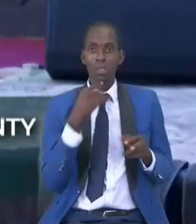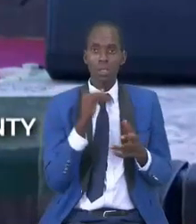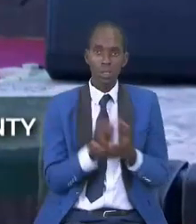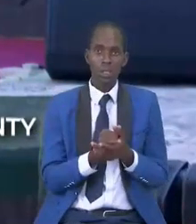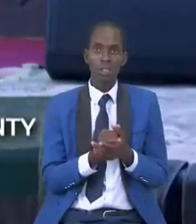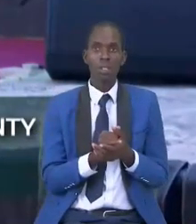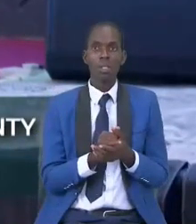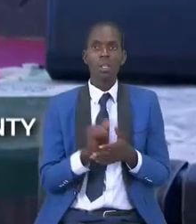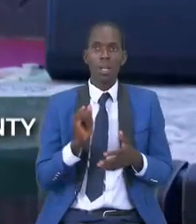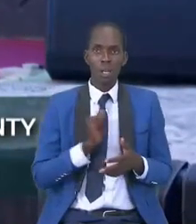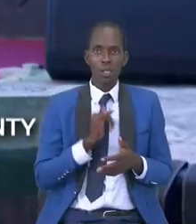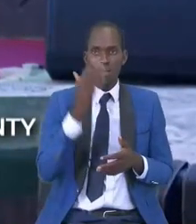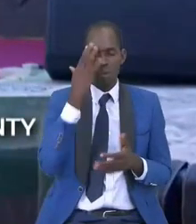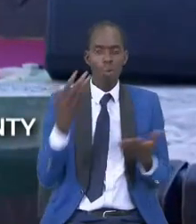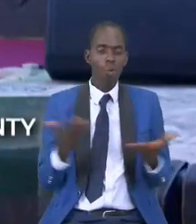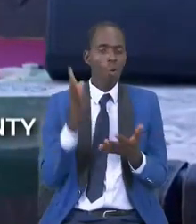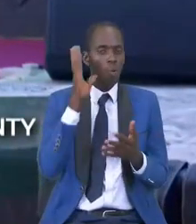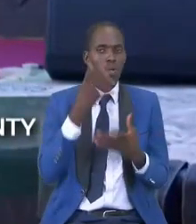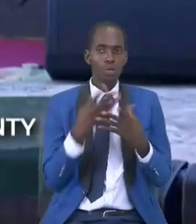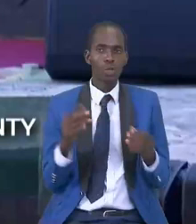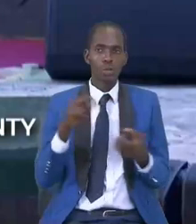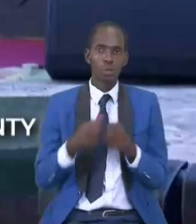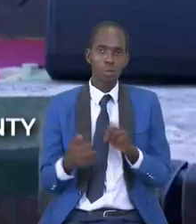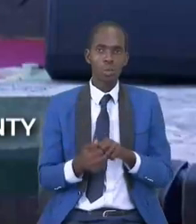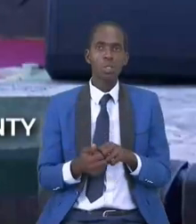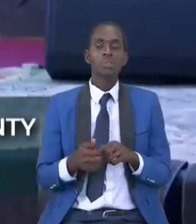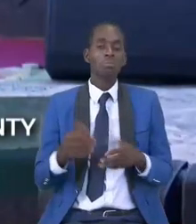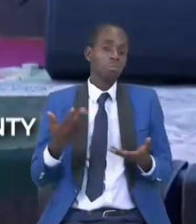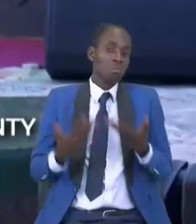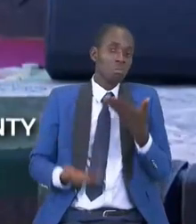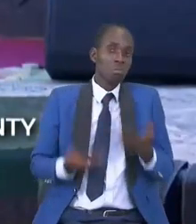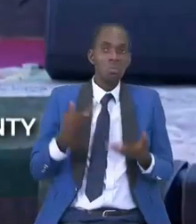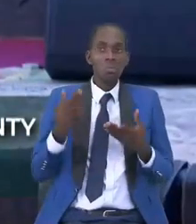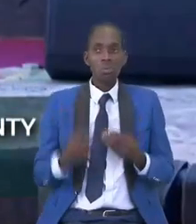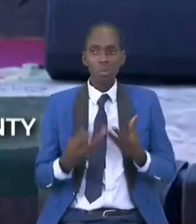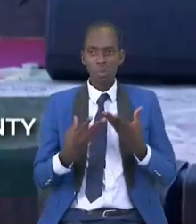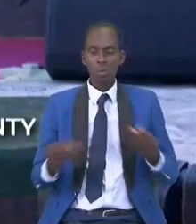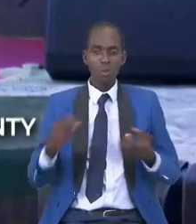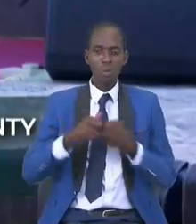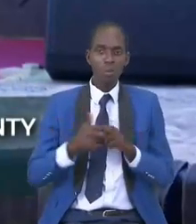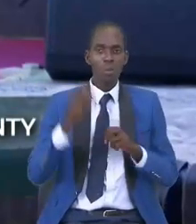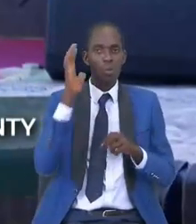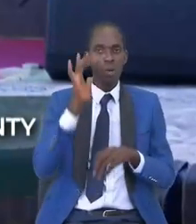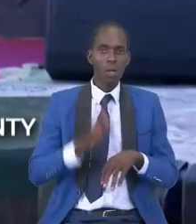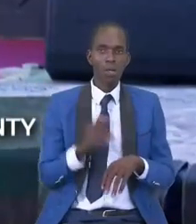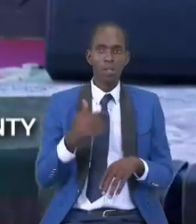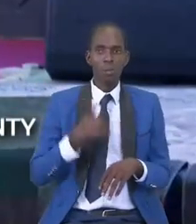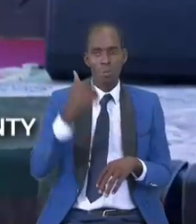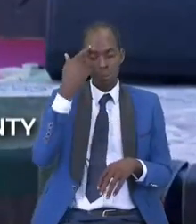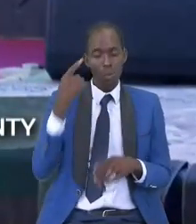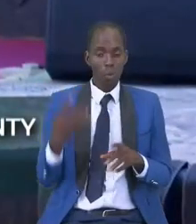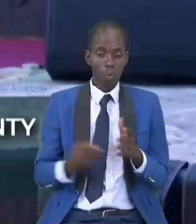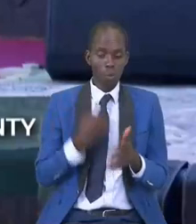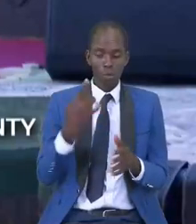régler le problème. Même si la solution au problème va m'affecter, parce qu'une fois que vous me jetez,